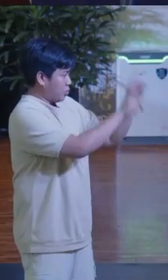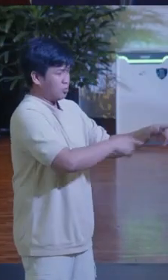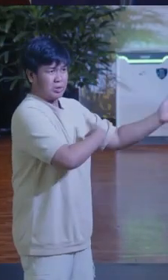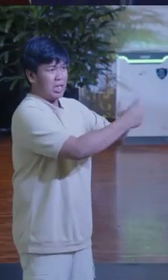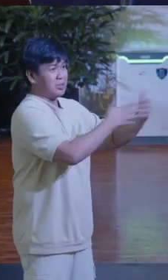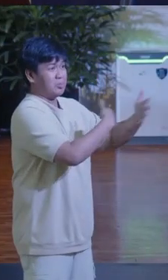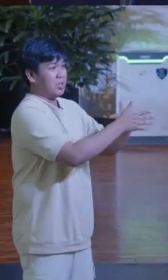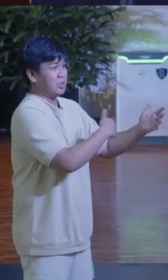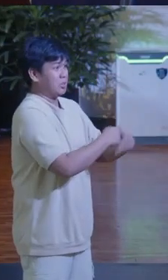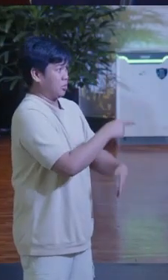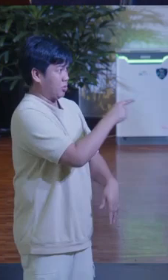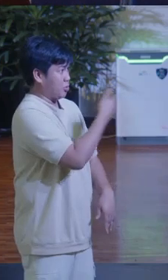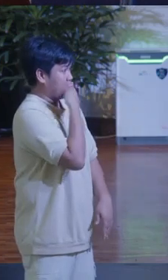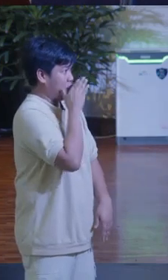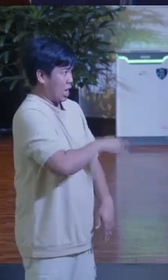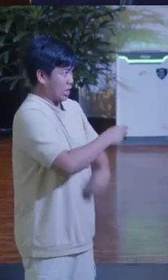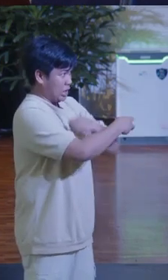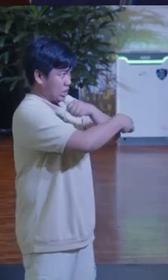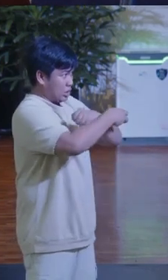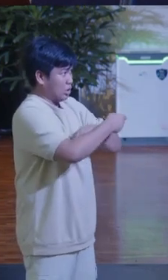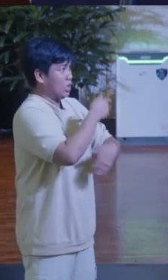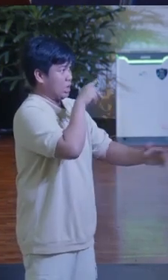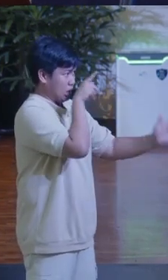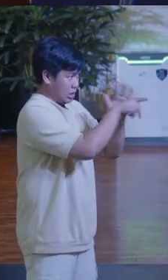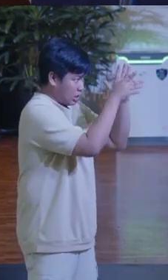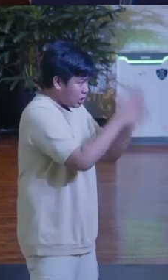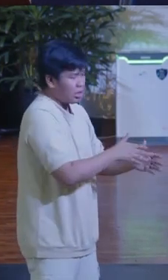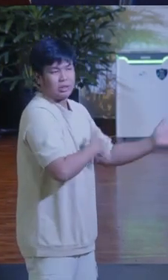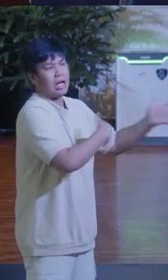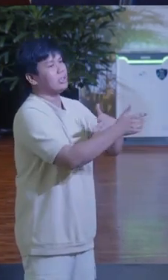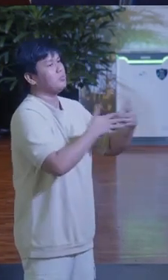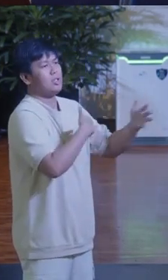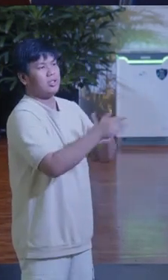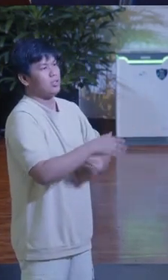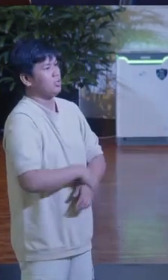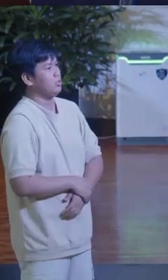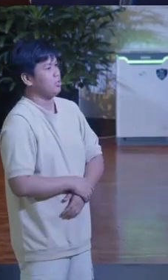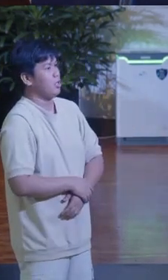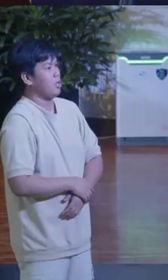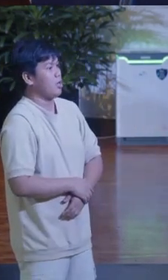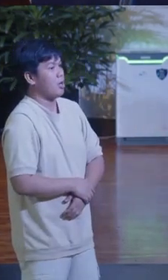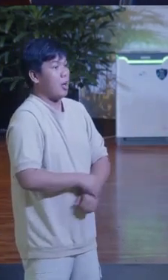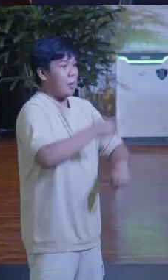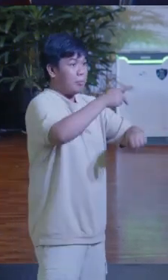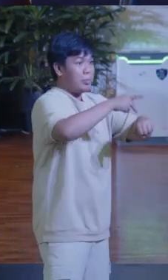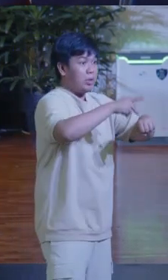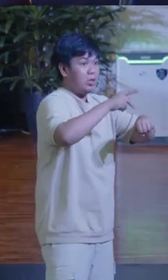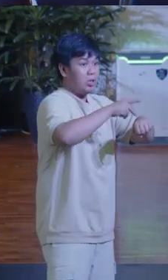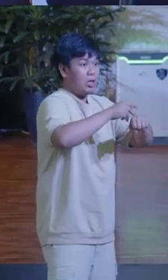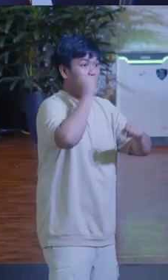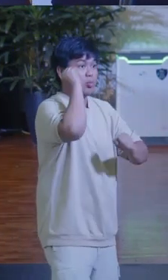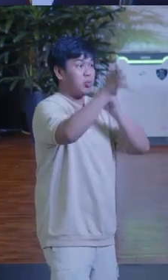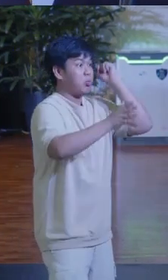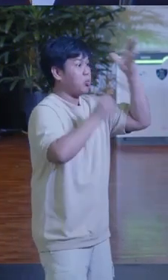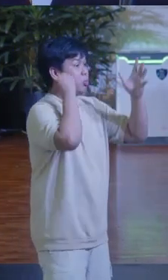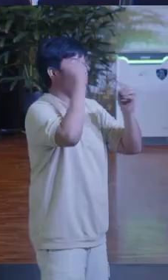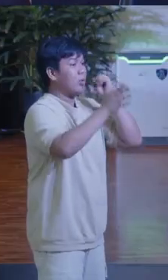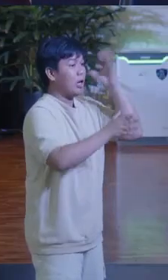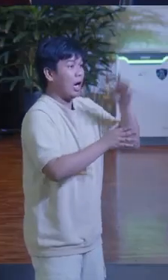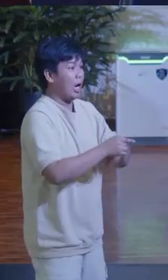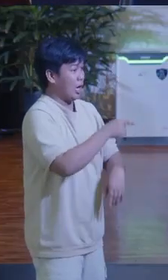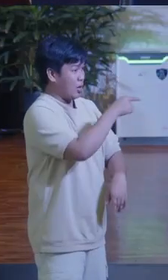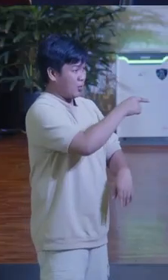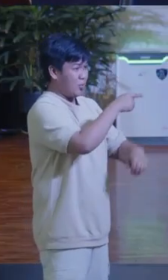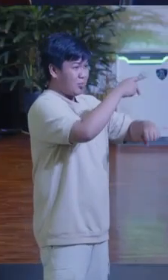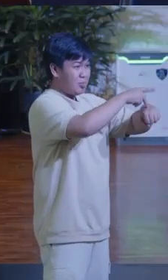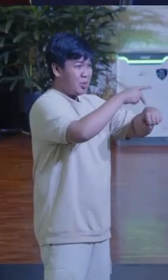kung mali ang ginagawa mo, lalo pa naman si Pedro, sikat na sikat siya. Siya ang apostol na mismong hinirang ng